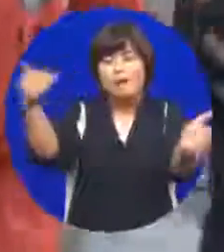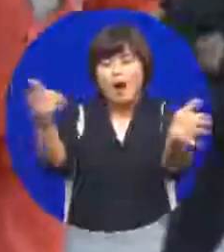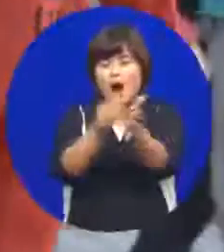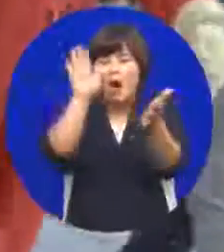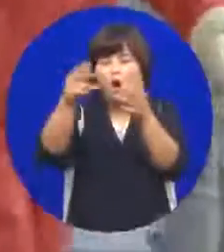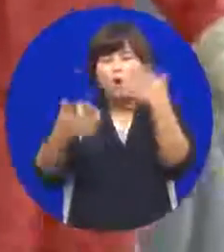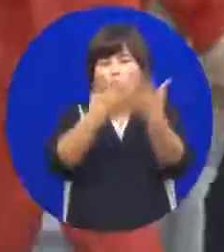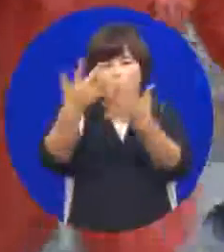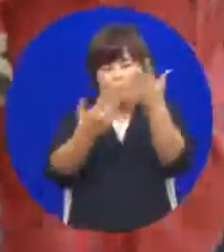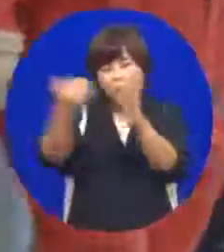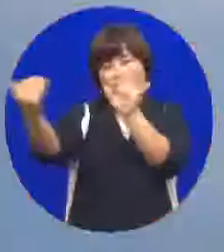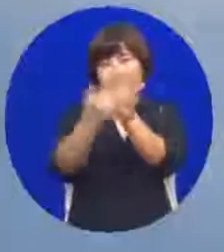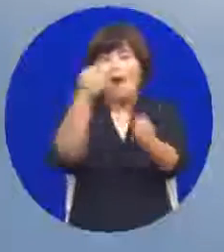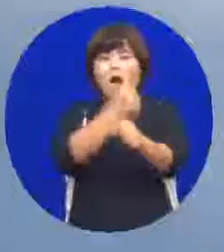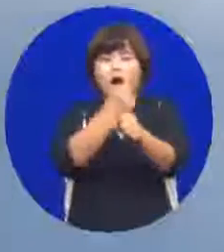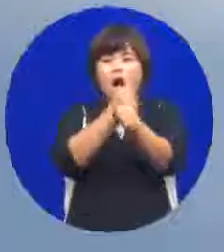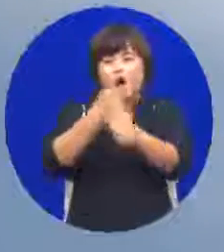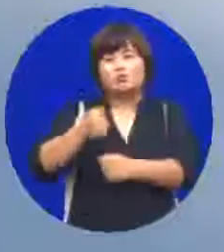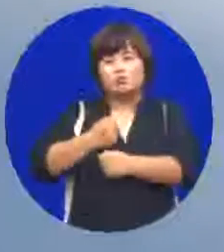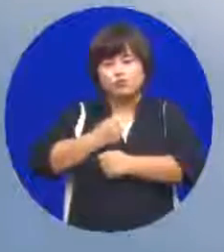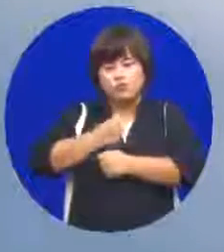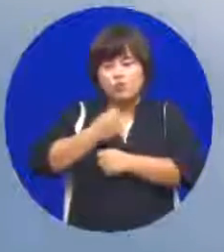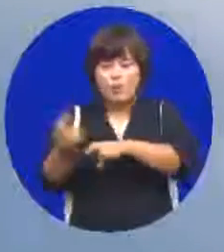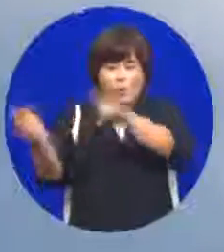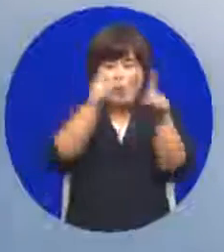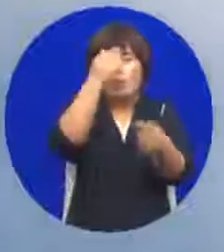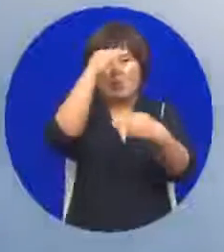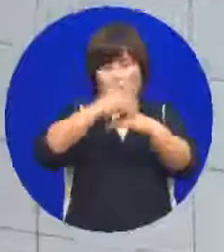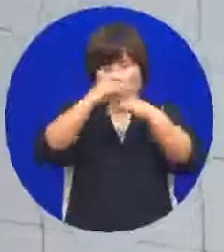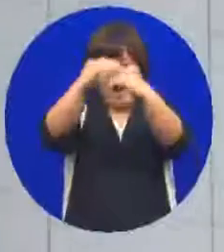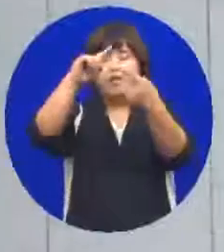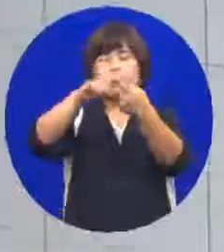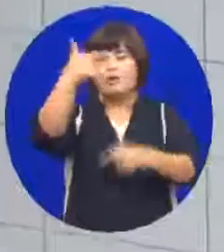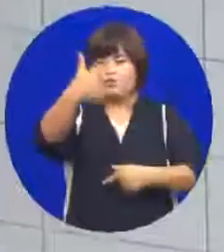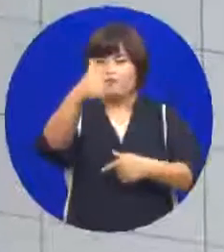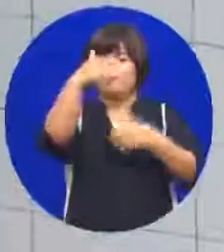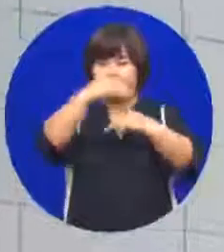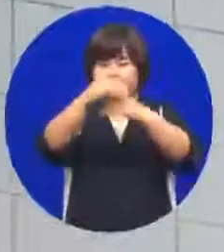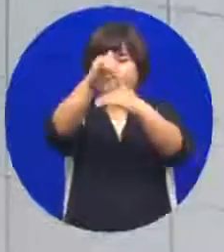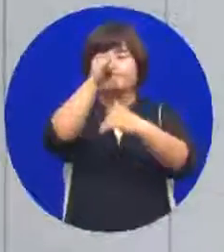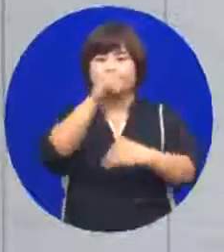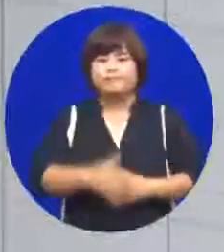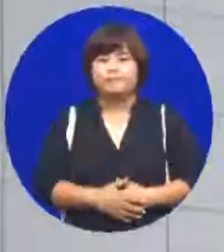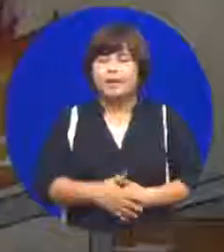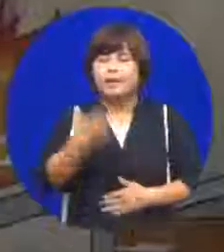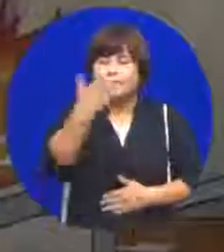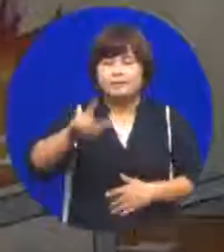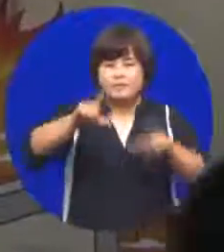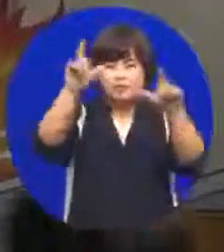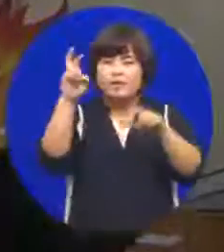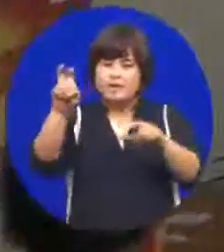화학가스 제도, 화재 진압과 인명구조, 응급조치와 수습복구 등 6단계로 진행됐습니다.